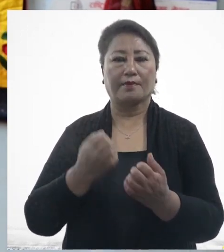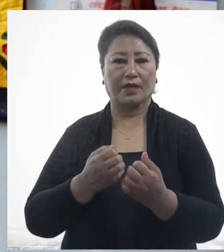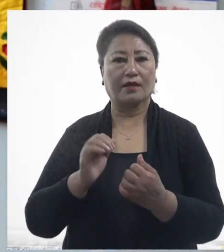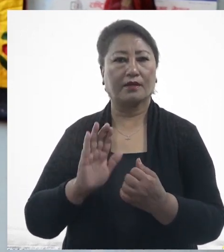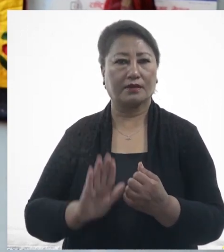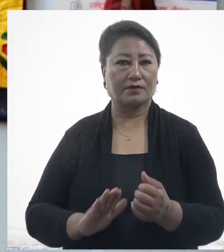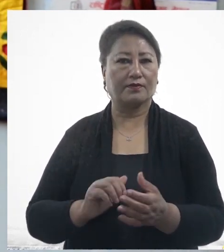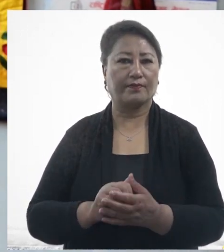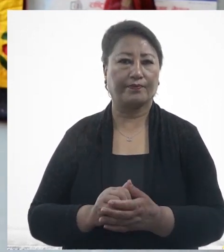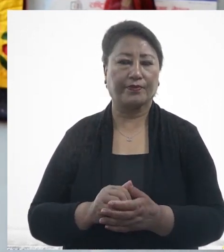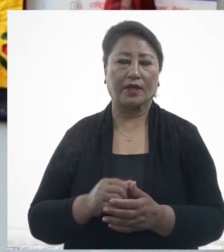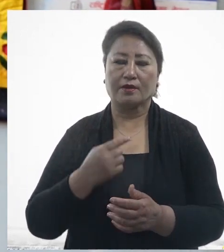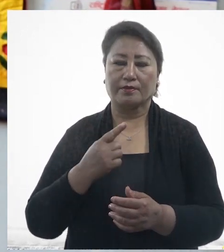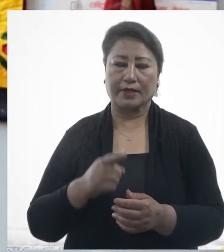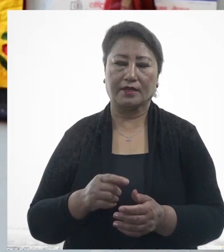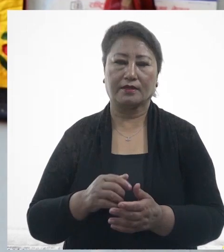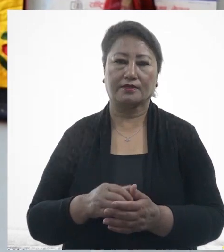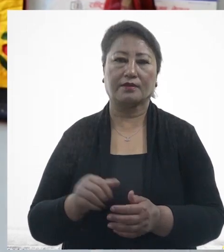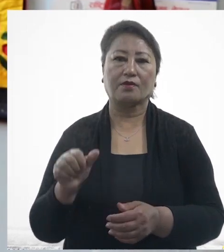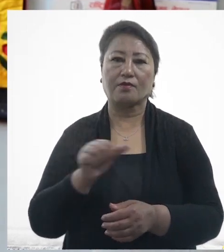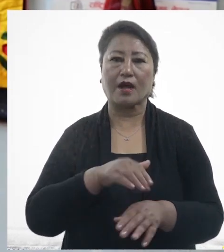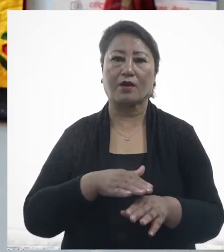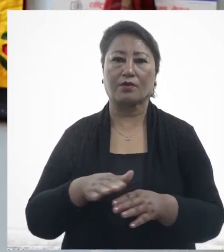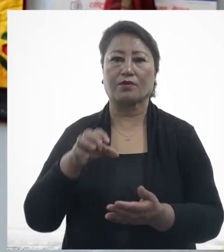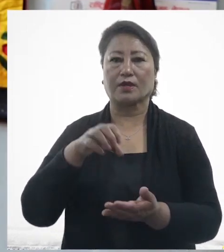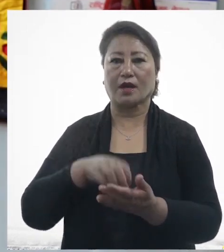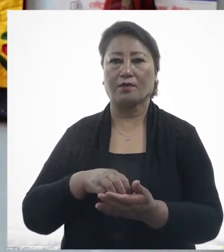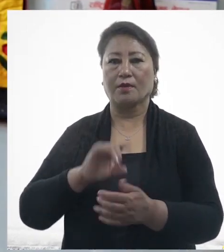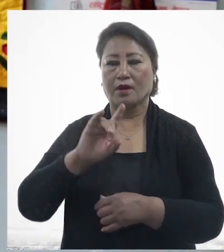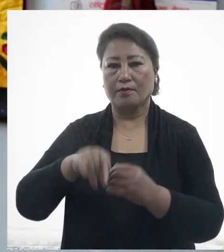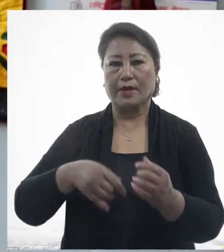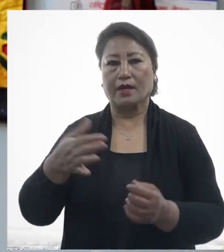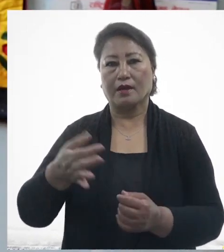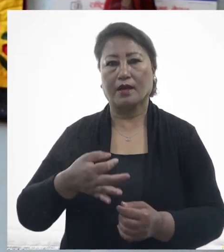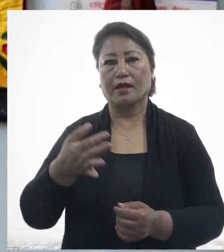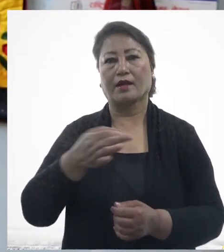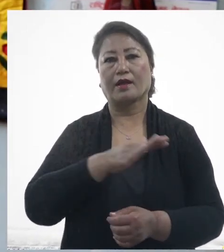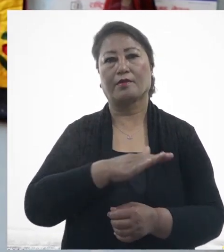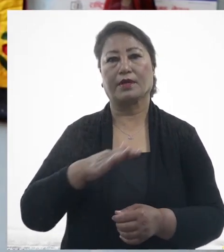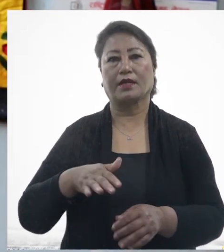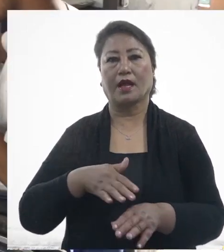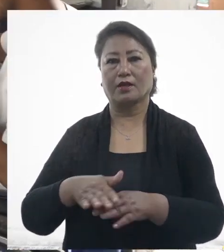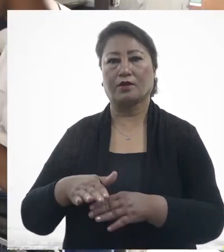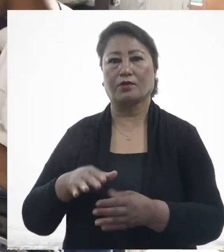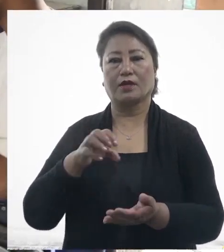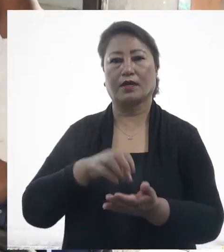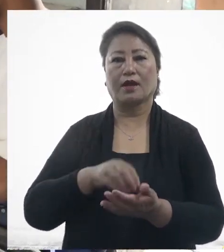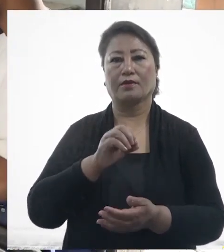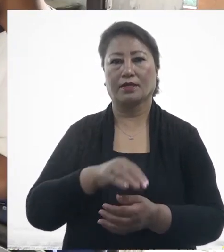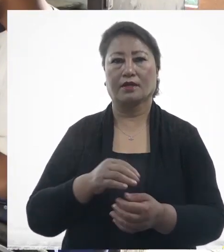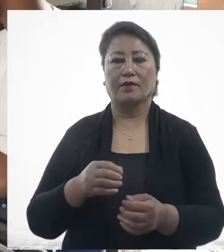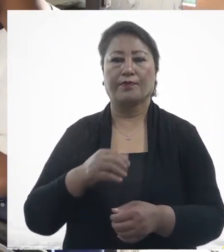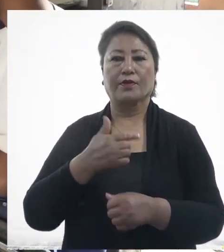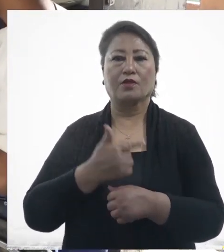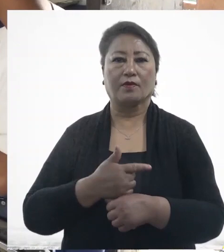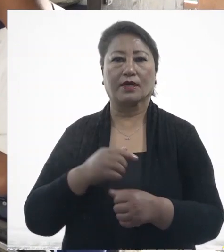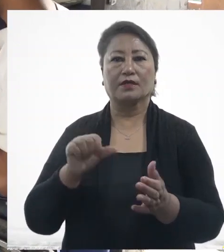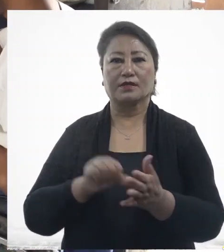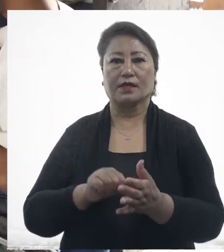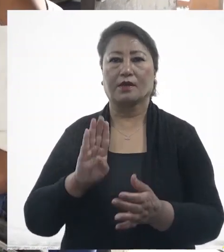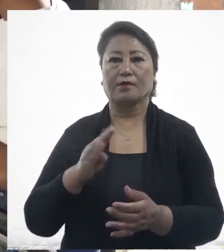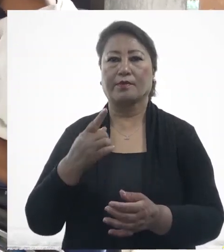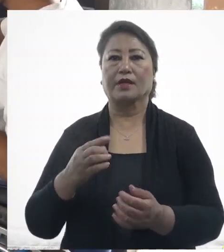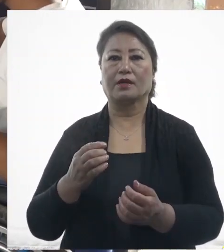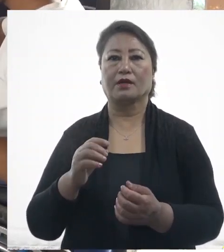चाहिँ भने उहाँहरूको ठाउँमा चाहिँ फेरि नयाँ नयाँ स्टुडेन्टहरूले चाहिँ रिप्लेस गर्दैछौँ नुवाकोट जिल्ला